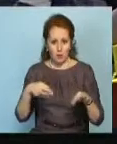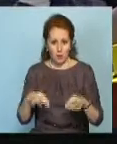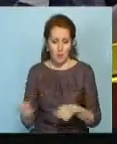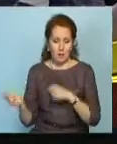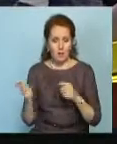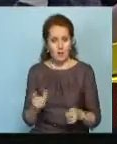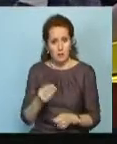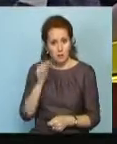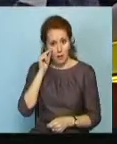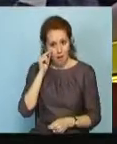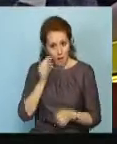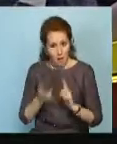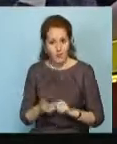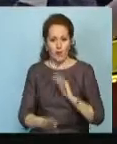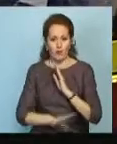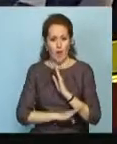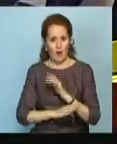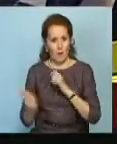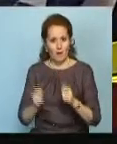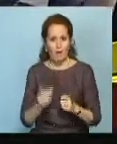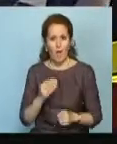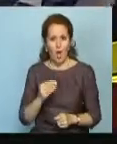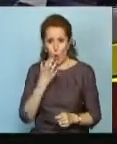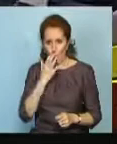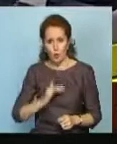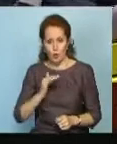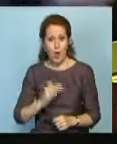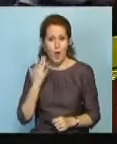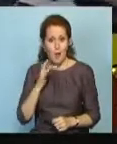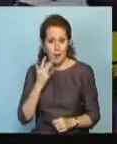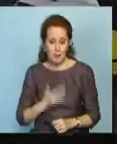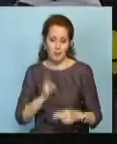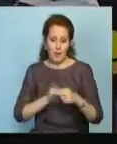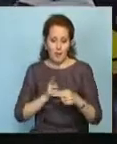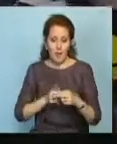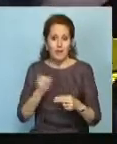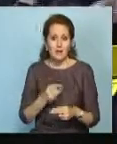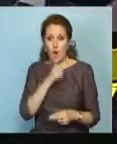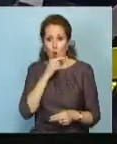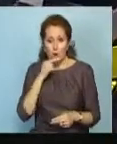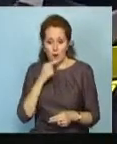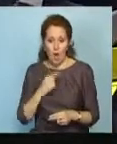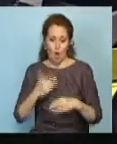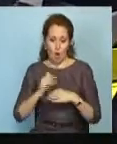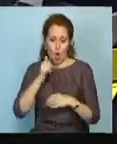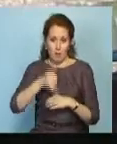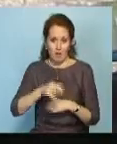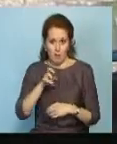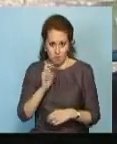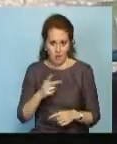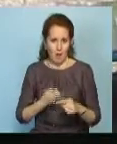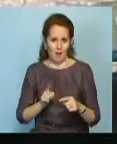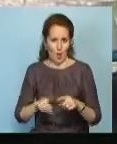Китая, дерево – из Южной Америки. Но есть у этого самолета детали и из России. Например, топливный бак – это консервная банка.